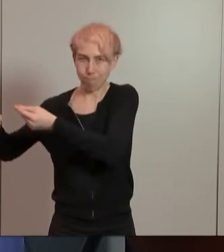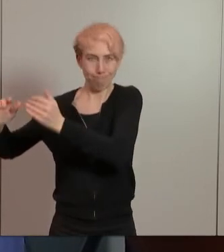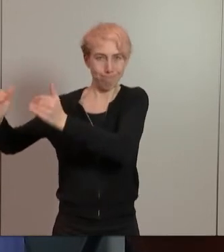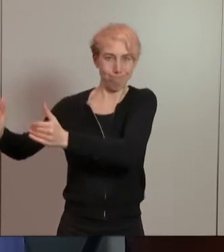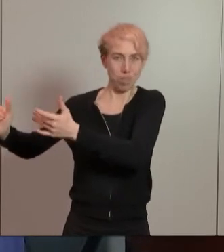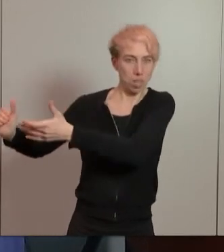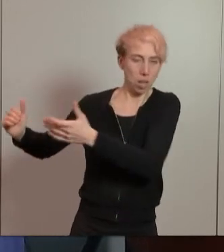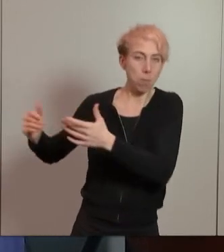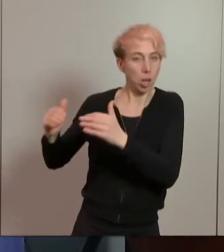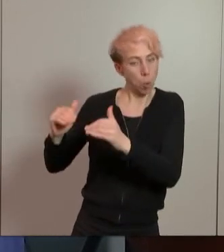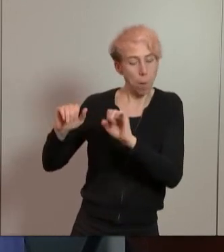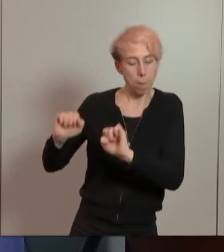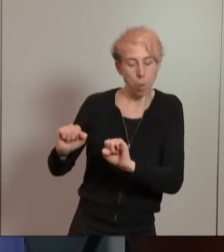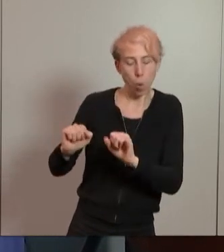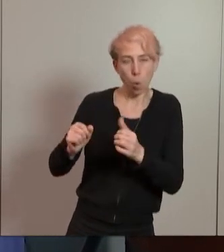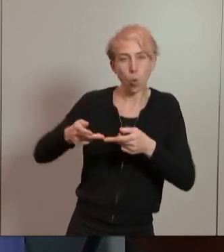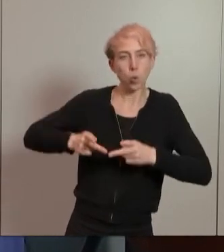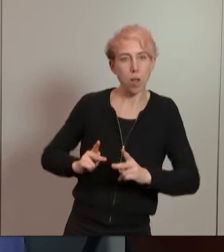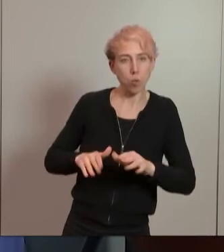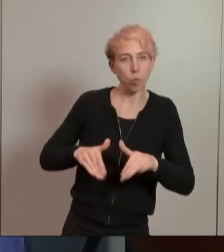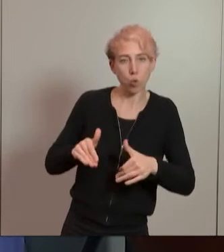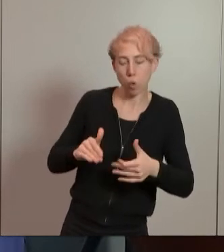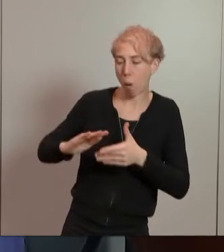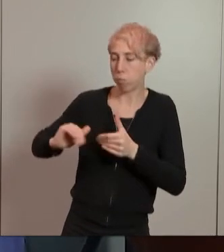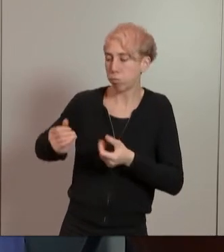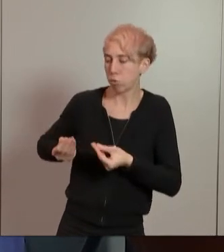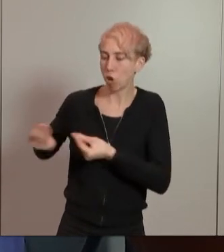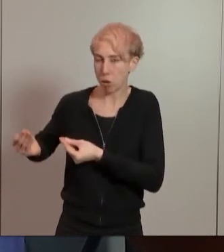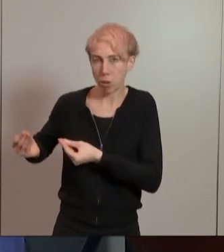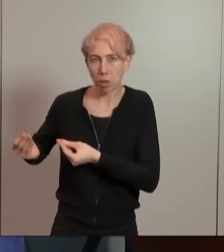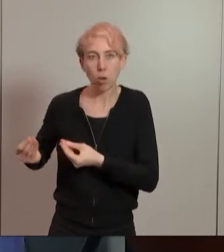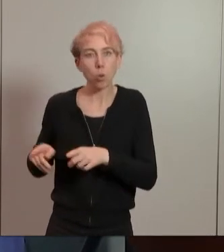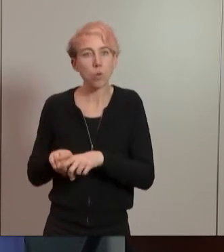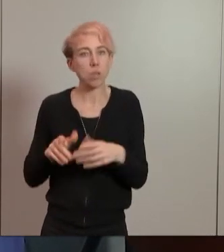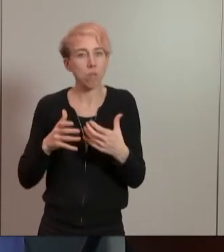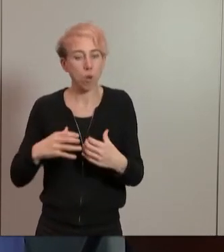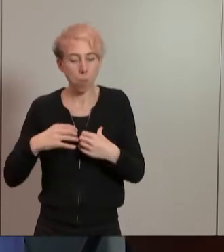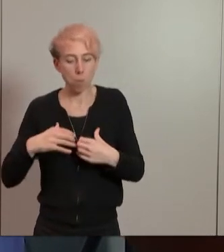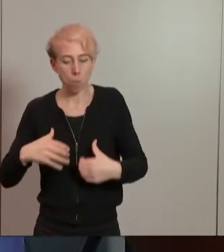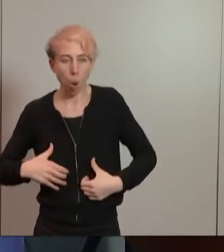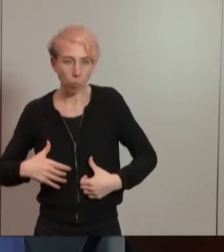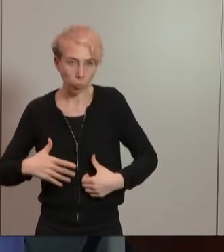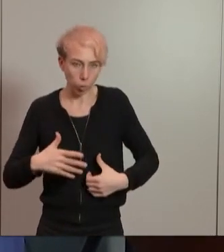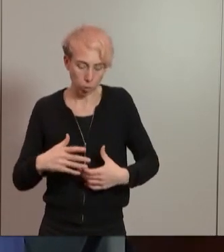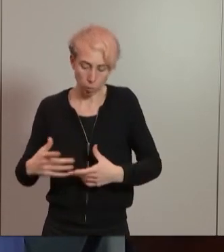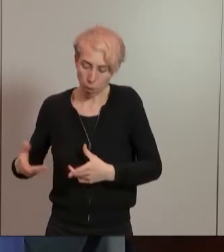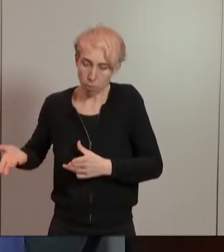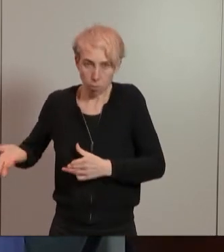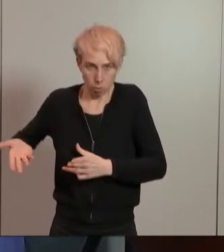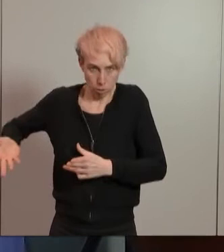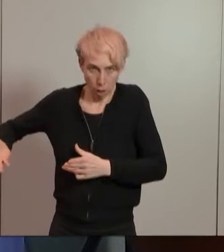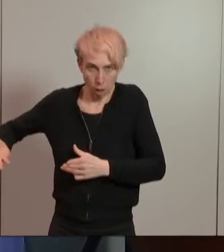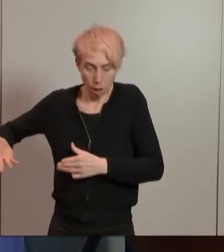tout en maintenant la possibilité de transfert des autorisations de fonctionnement, et réaffirmer l'engagement des membres dans la phase de consolidation et de